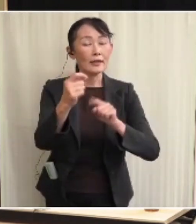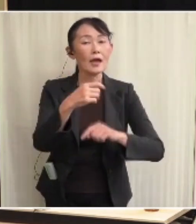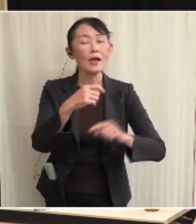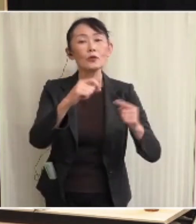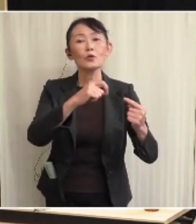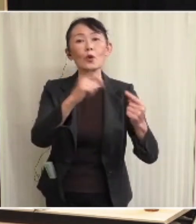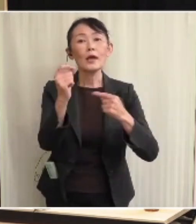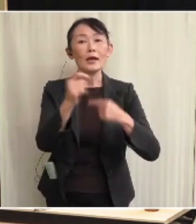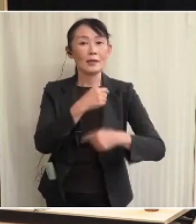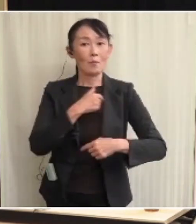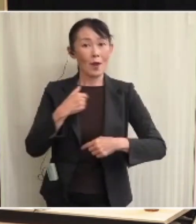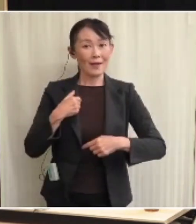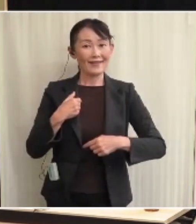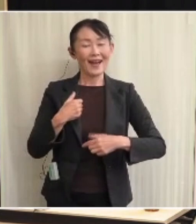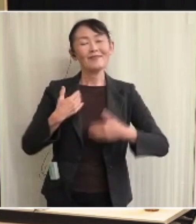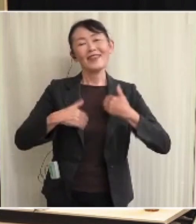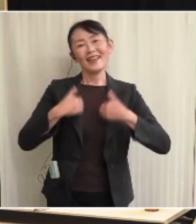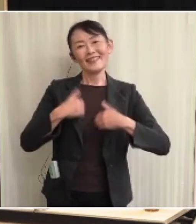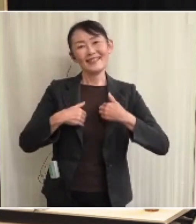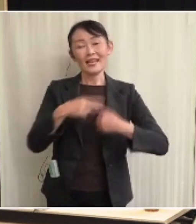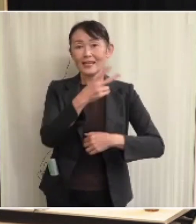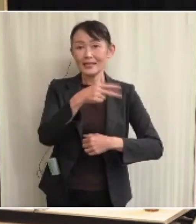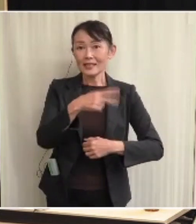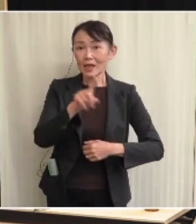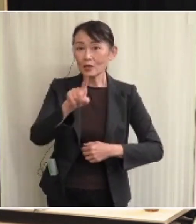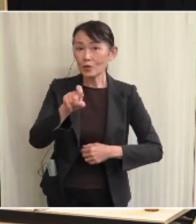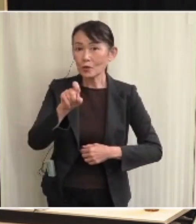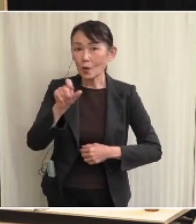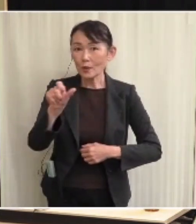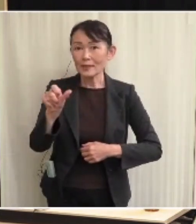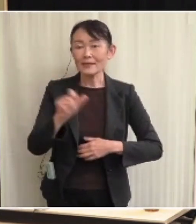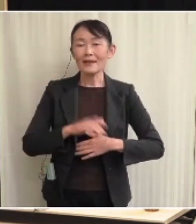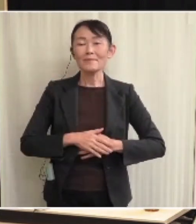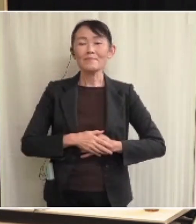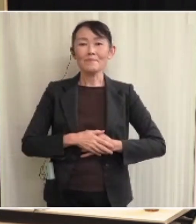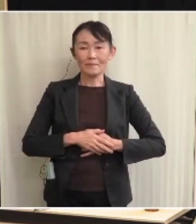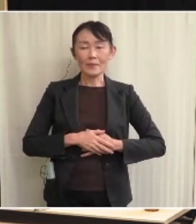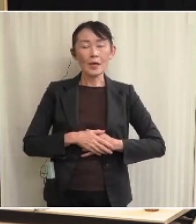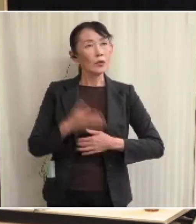前回実は2015年に当時55人でございました。